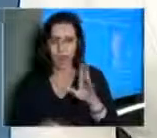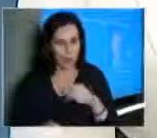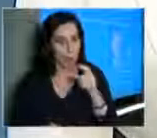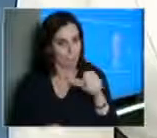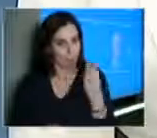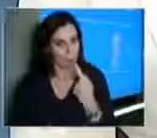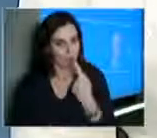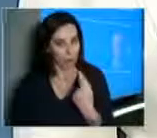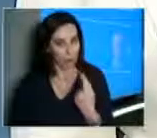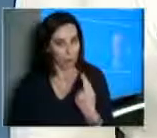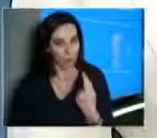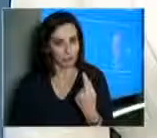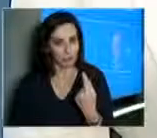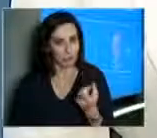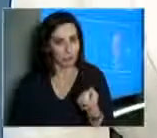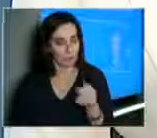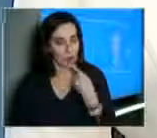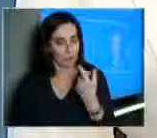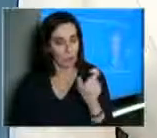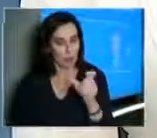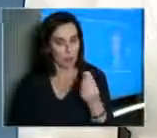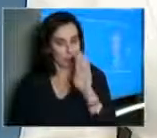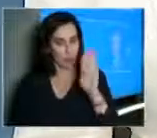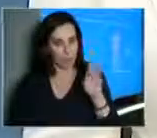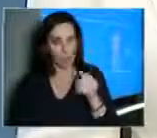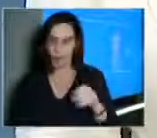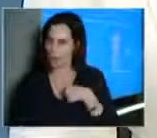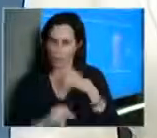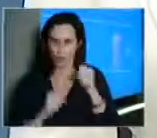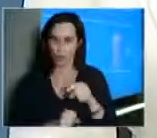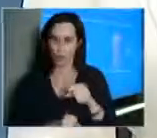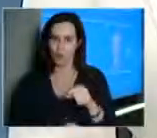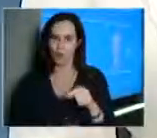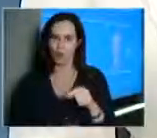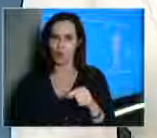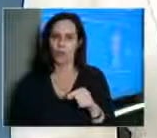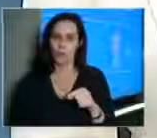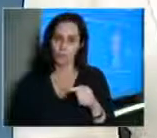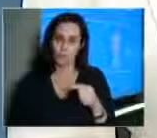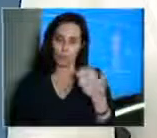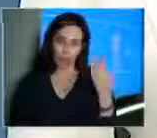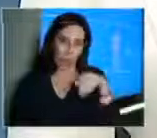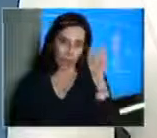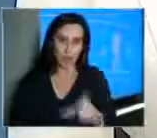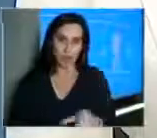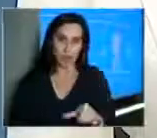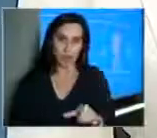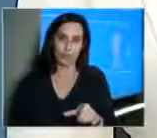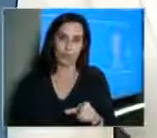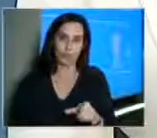טובה מול ראש הממשלה נתניהו, שאני מניחה שהוא היה האיש אולי שנתן